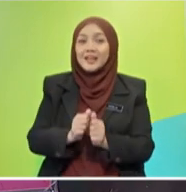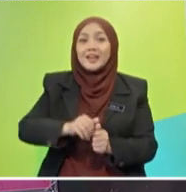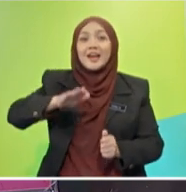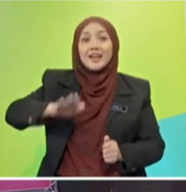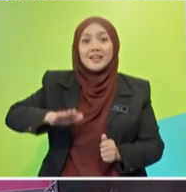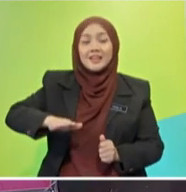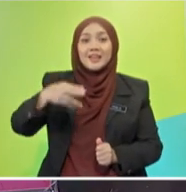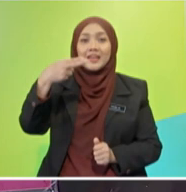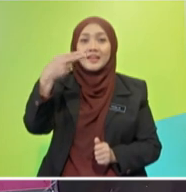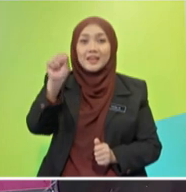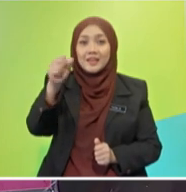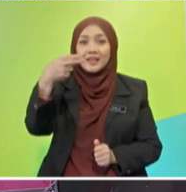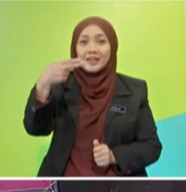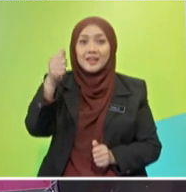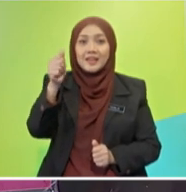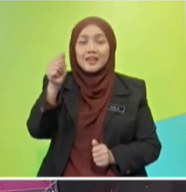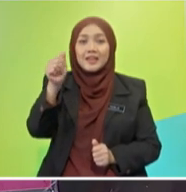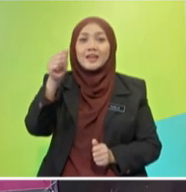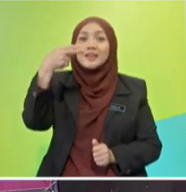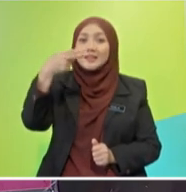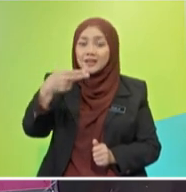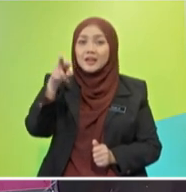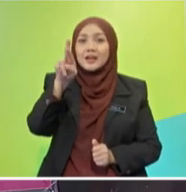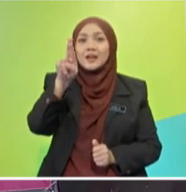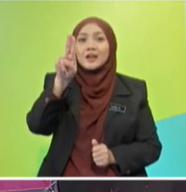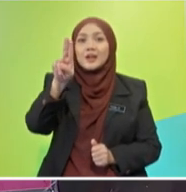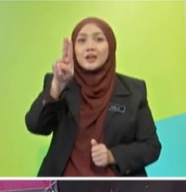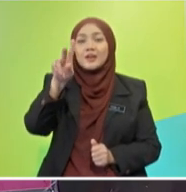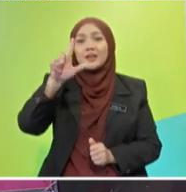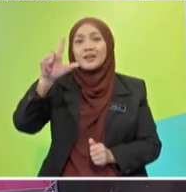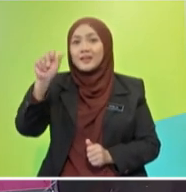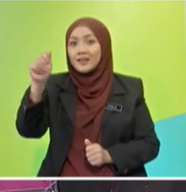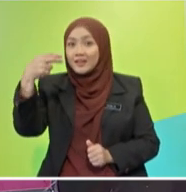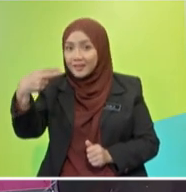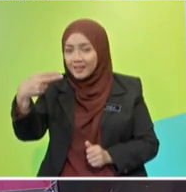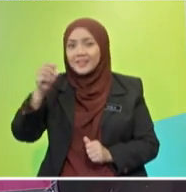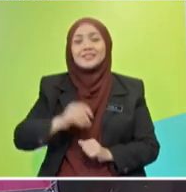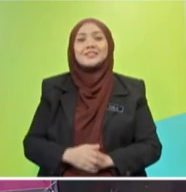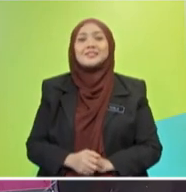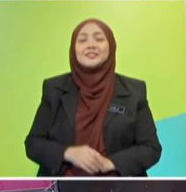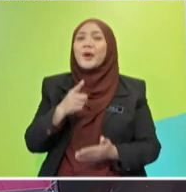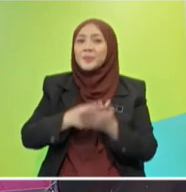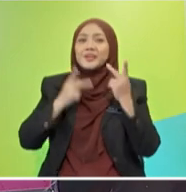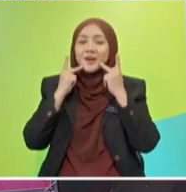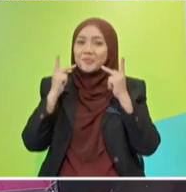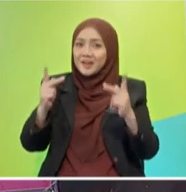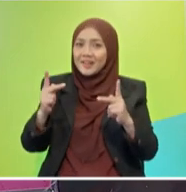azharullah Hai Muhammad Shallallahu apa kabar